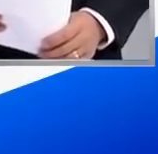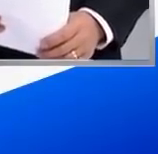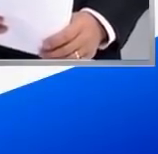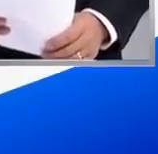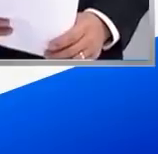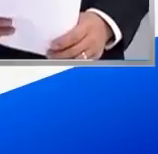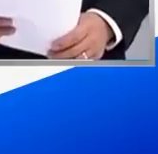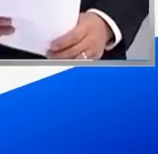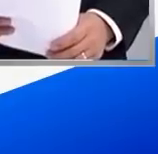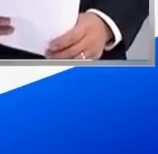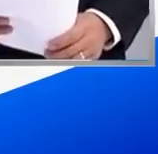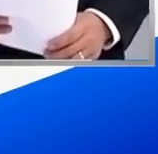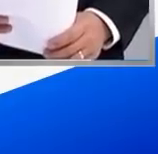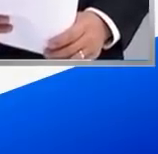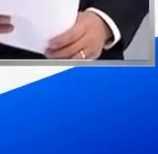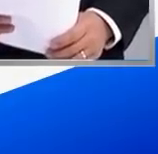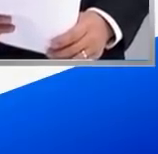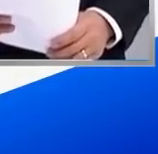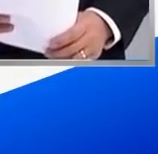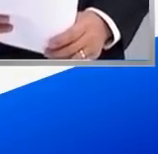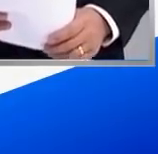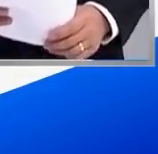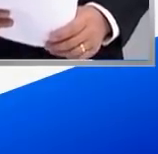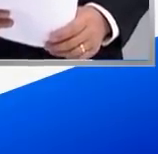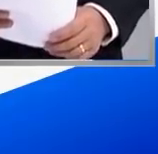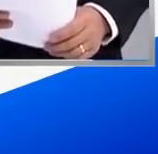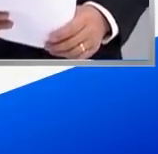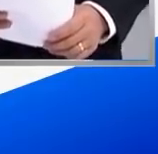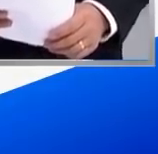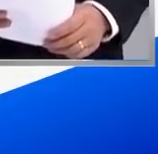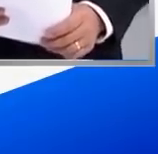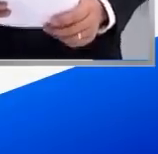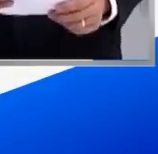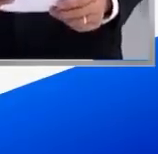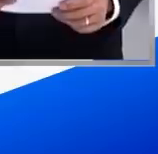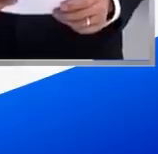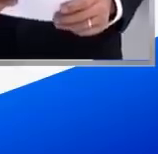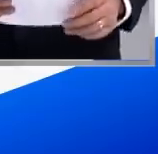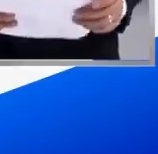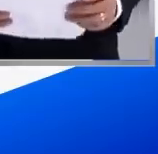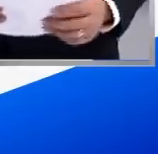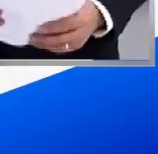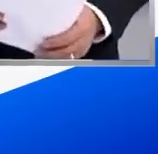si Rafi Tima. Happy birthday sa iyo, Rafi! Maraming salamat, Ninang Vicky. Oh, Jesus ko, Denise. Happy